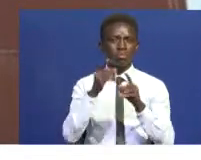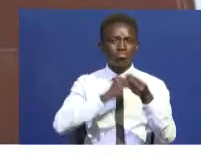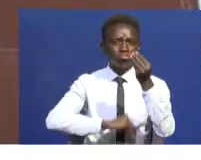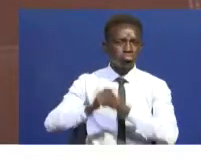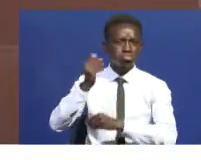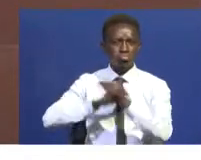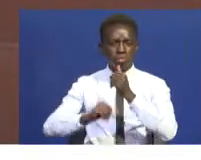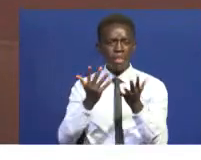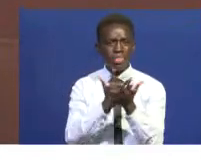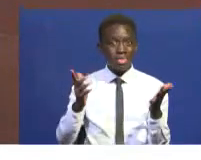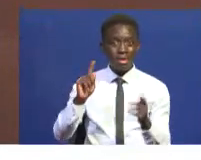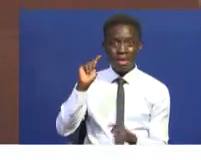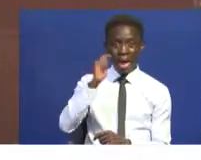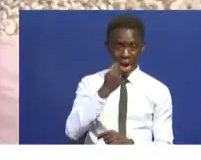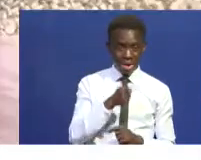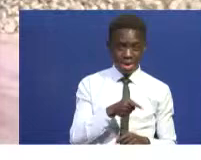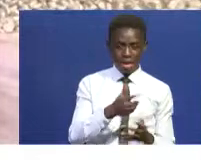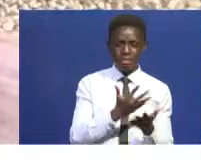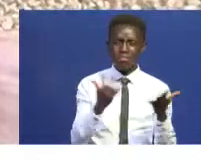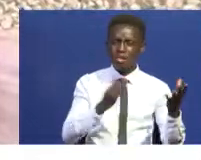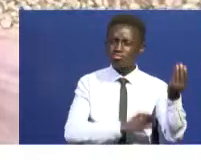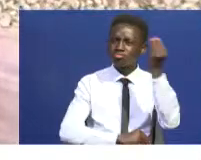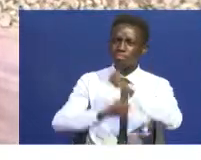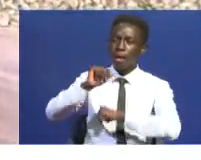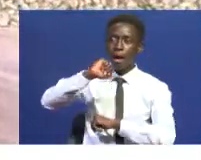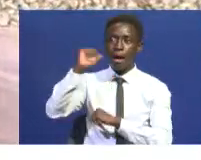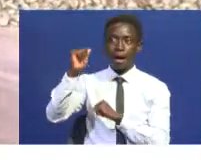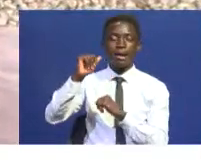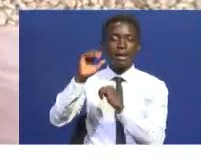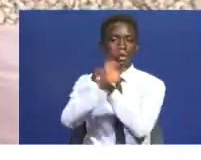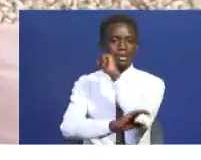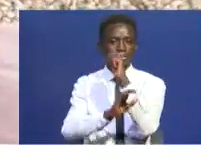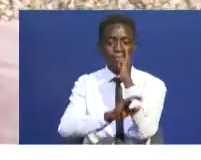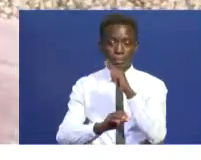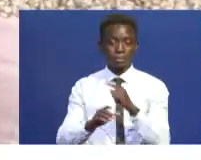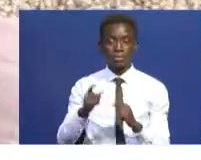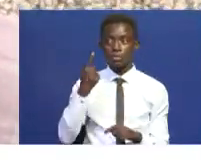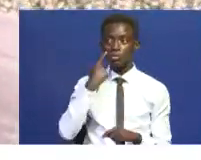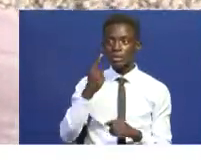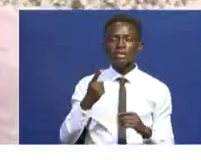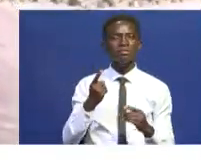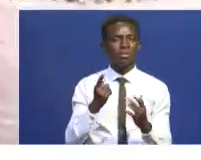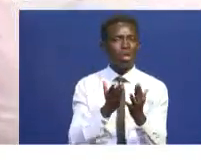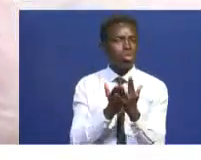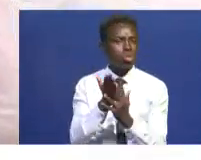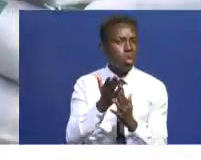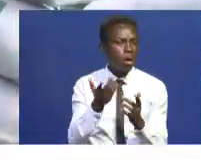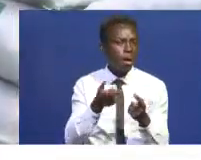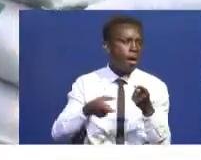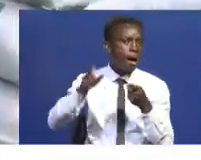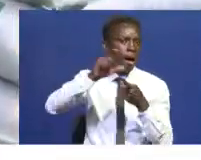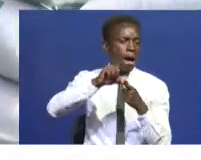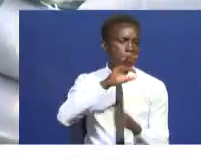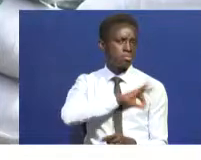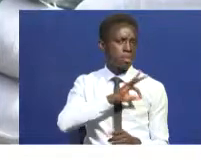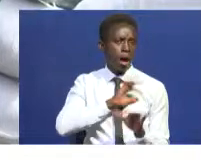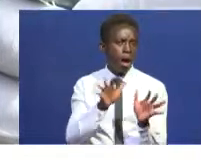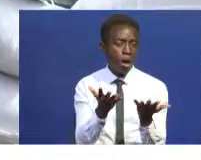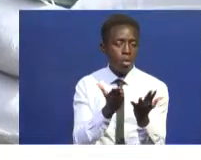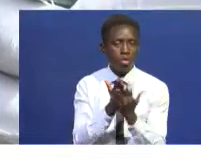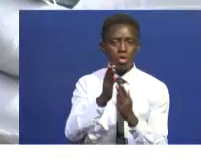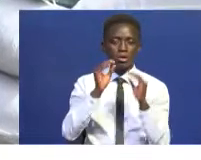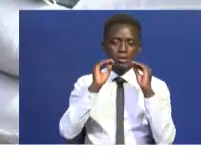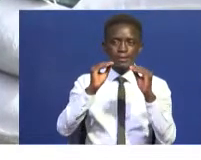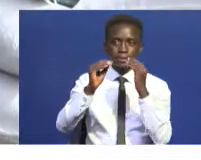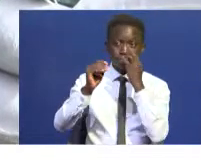Kenya ugenini linanuia kuimarisha mauzo hayo kwa kutoa mafunzo kwa wenye biashara ndogo na za kadri kuhusu viwango vya